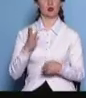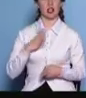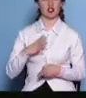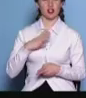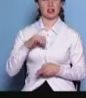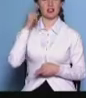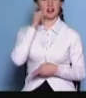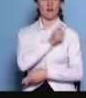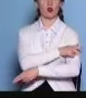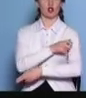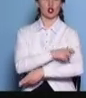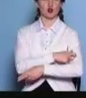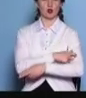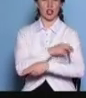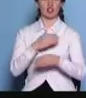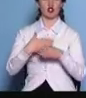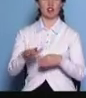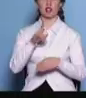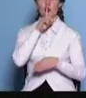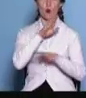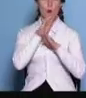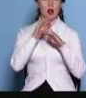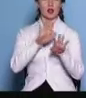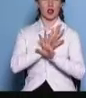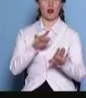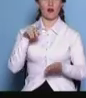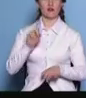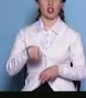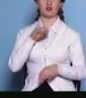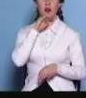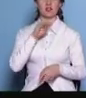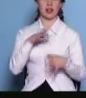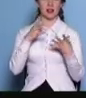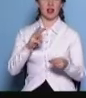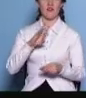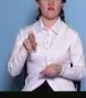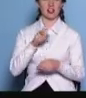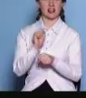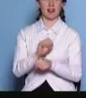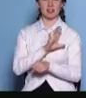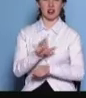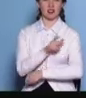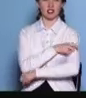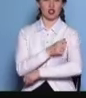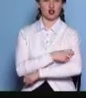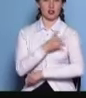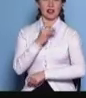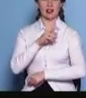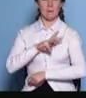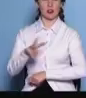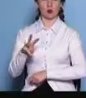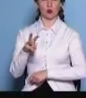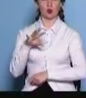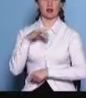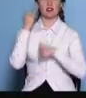Телефоны дежурной части не умолкают ни днем, ни ночью. Даже в профессиональный день МВД дежурство не останавливается ни на минуту. Звонков много,